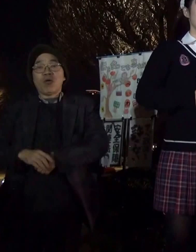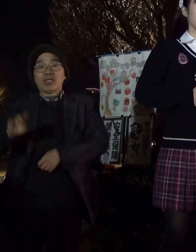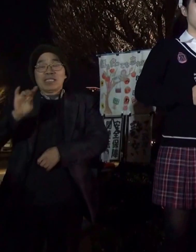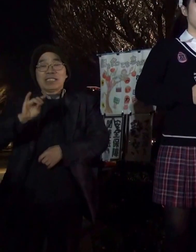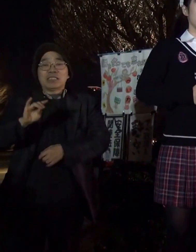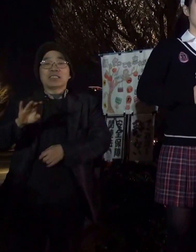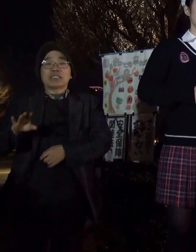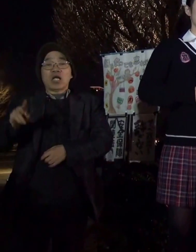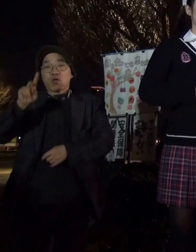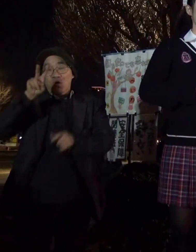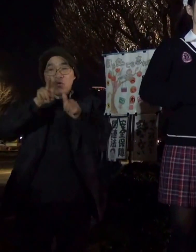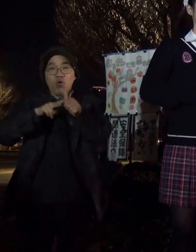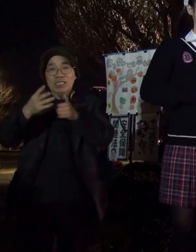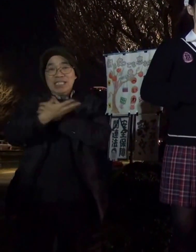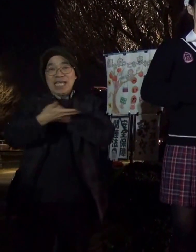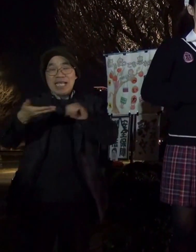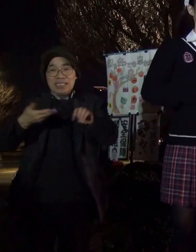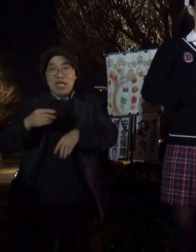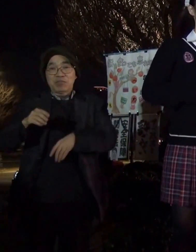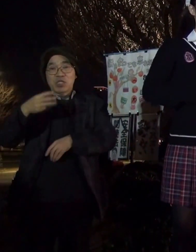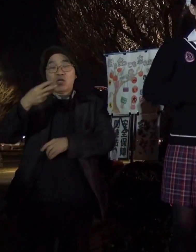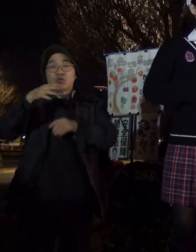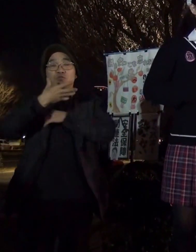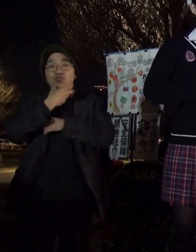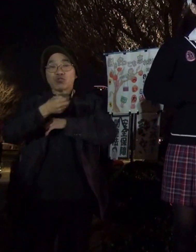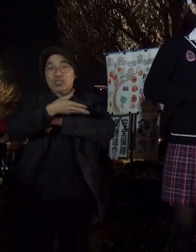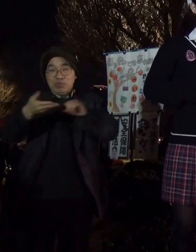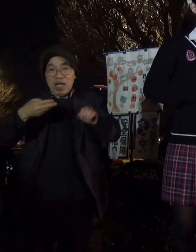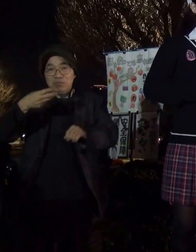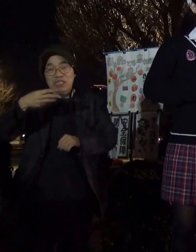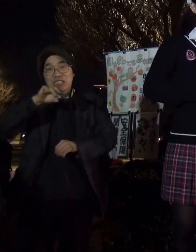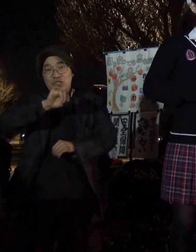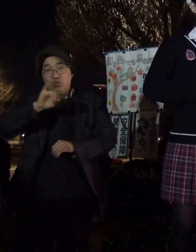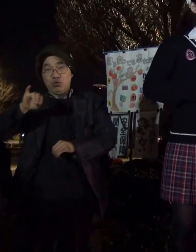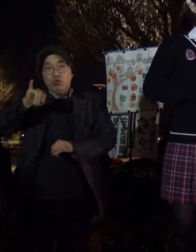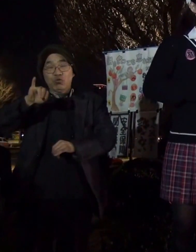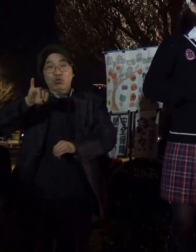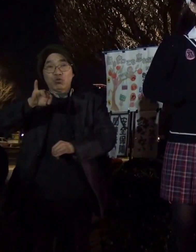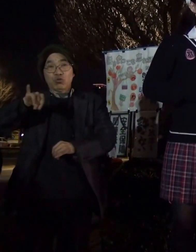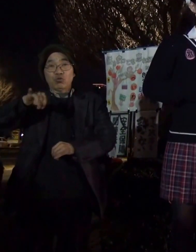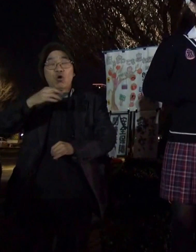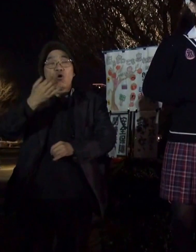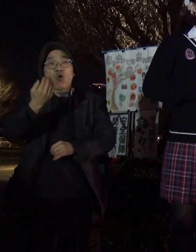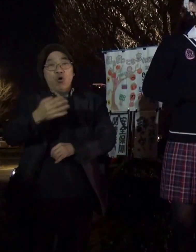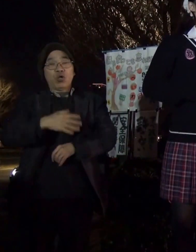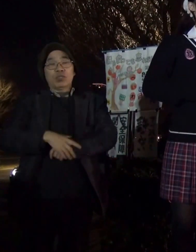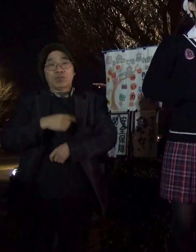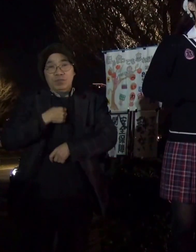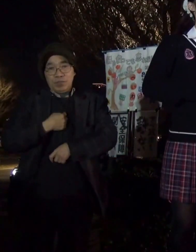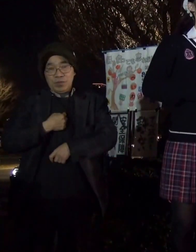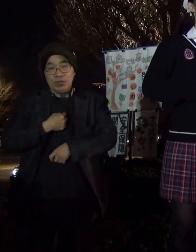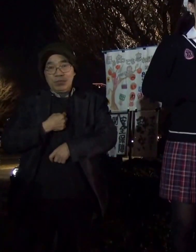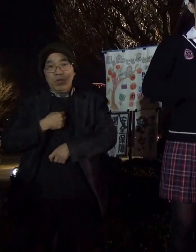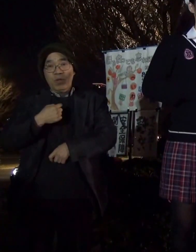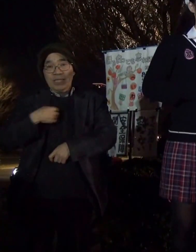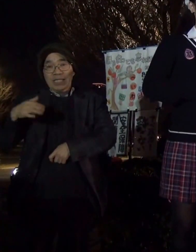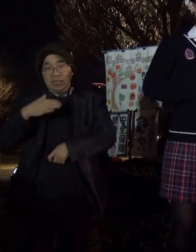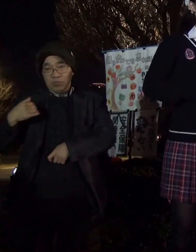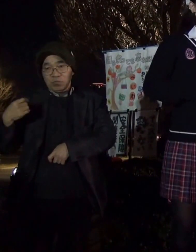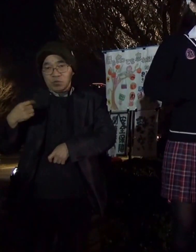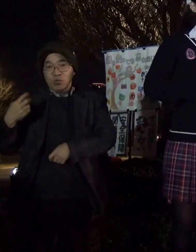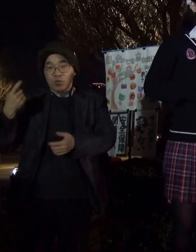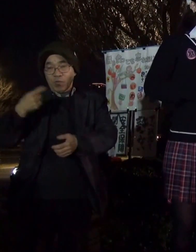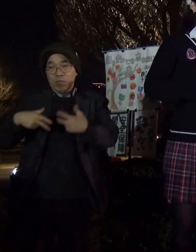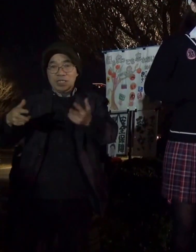員の小池晃さんや福島瑞穂さん、そして毎週こちらに参加されていて、私たちもとてもお世話にな